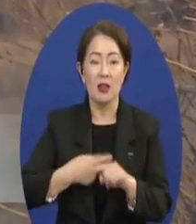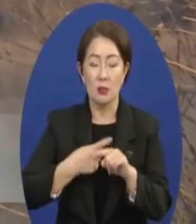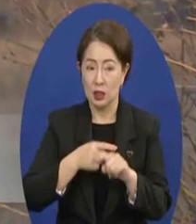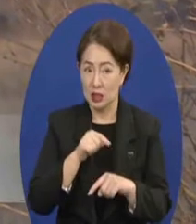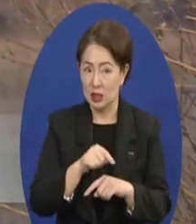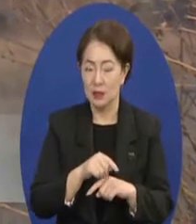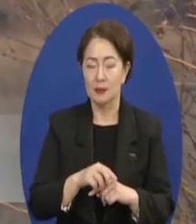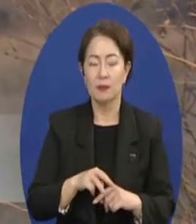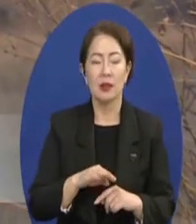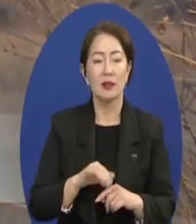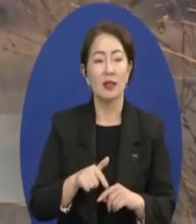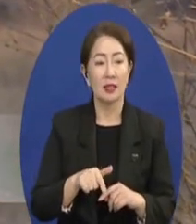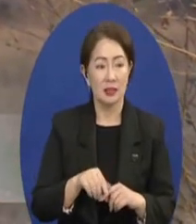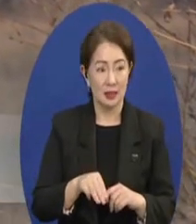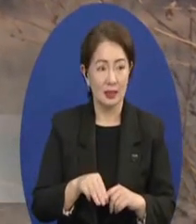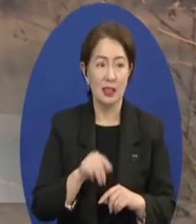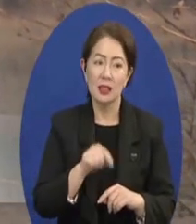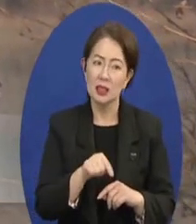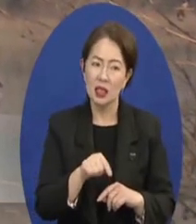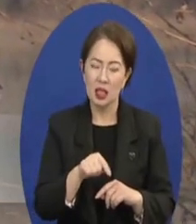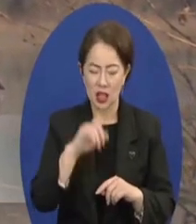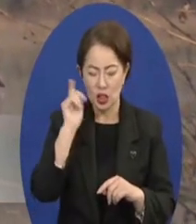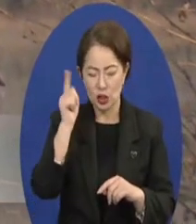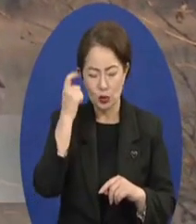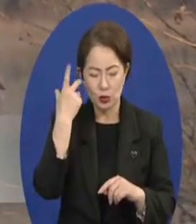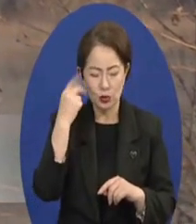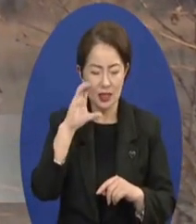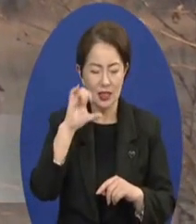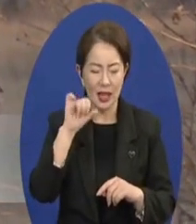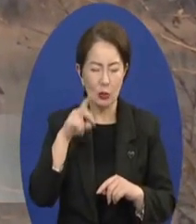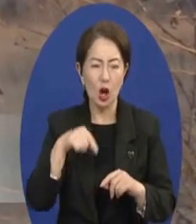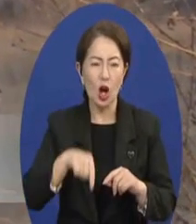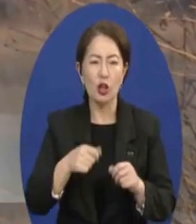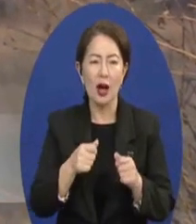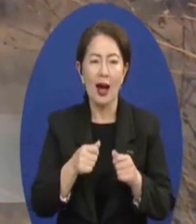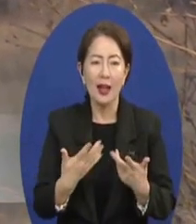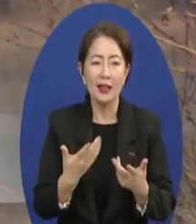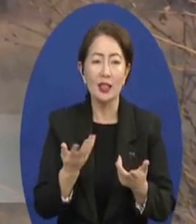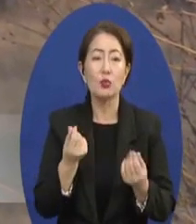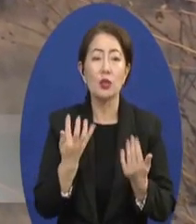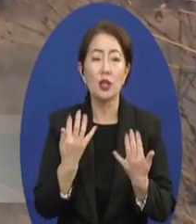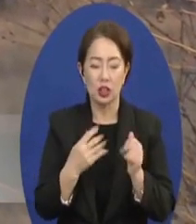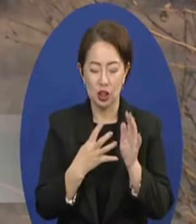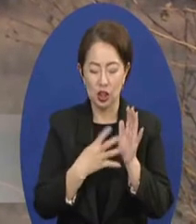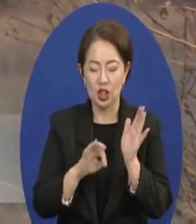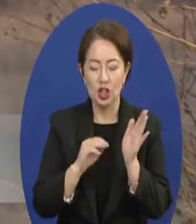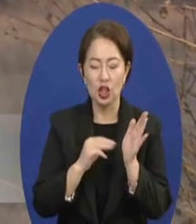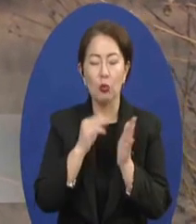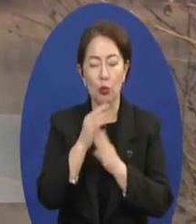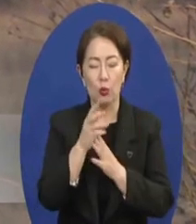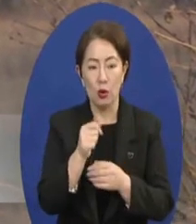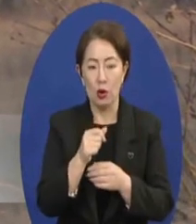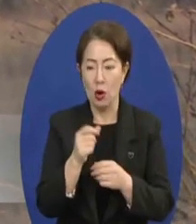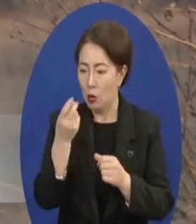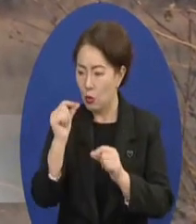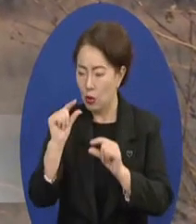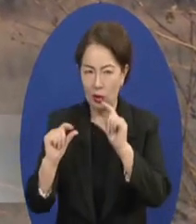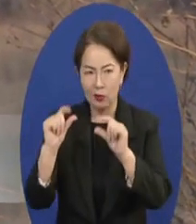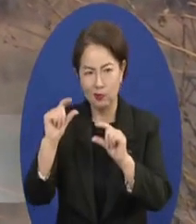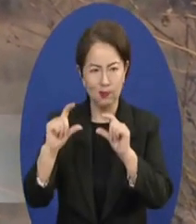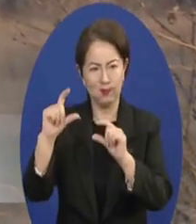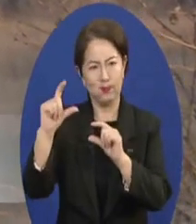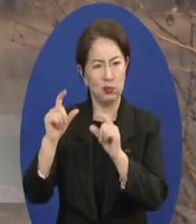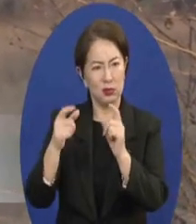гэдгийг хэлж байна. За яг өнөөдрийн байдлаар эрчим хүчний салбар 90 тэрбум төгрөгийн алдагдaltaй байна. Цаашид үнийн асуудалд уяатай хандахгүй бол энэ